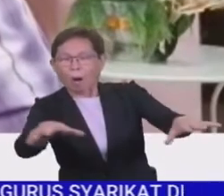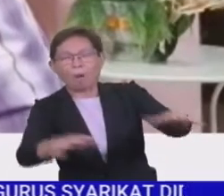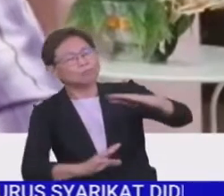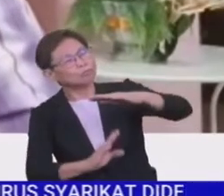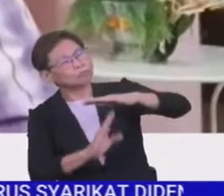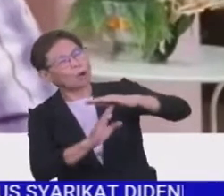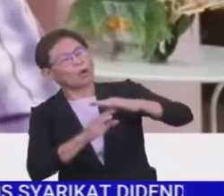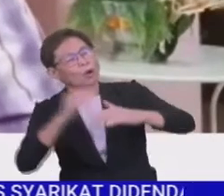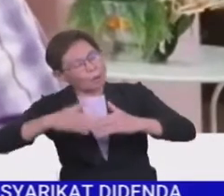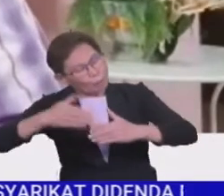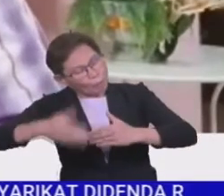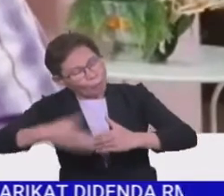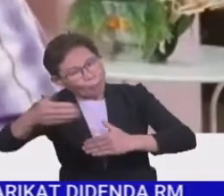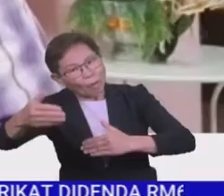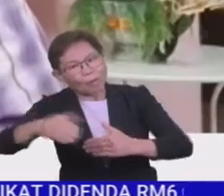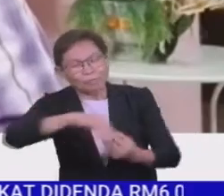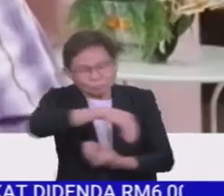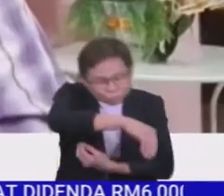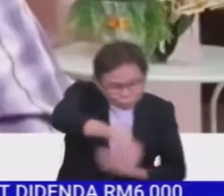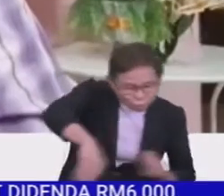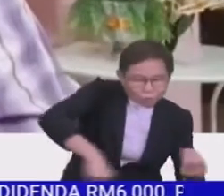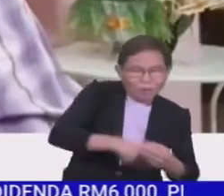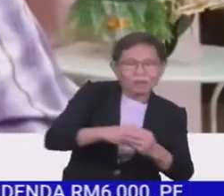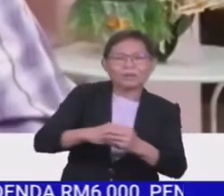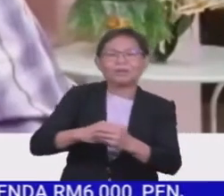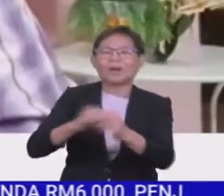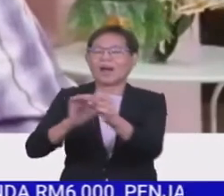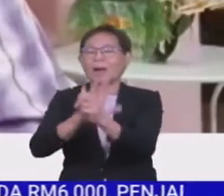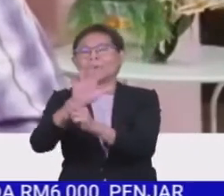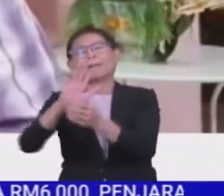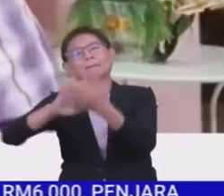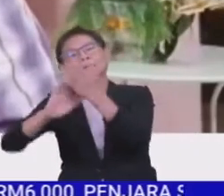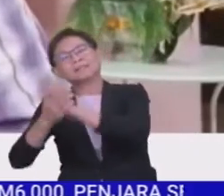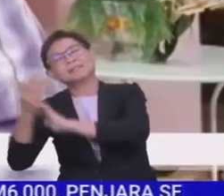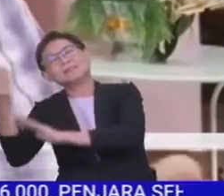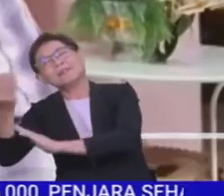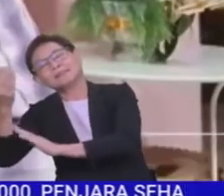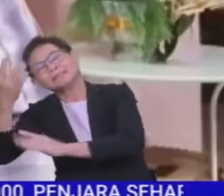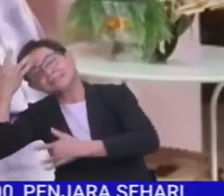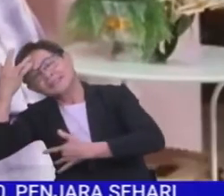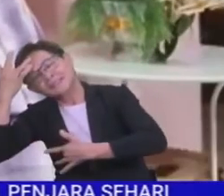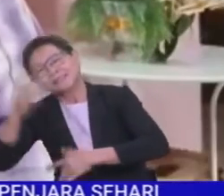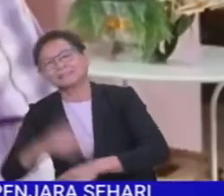ini dan seterusnya akan beralih kepada fasa pandemik sepenuhnya.